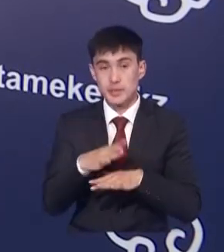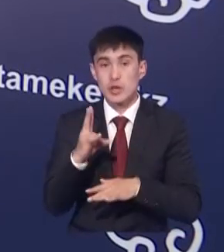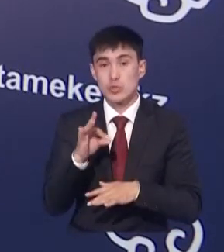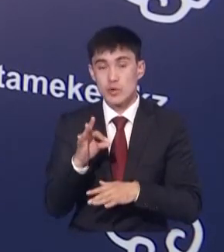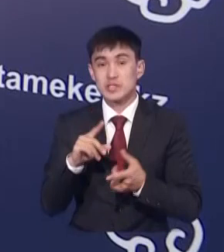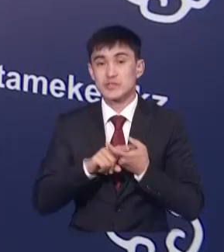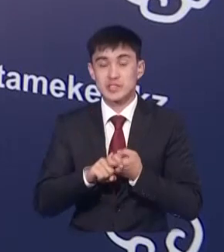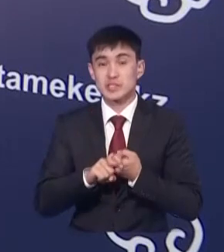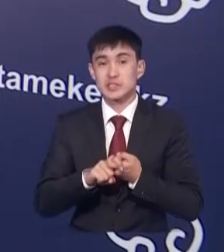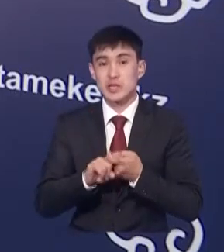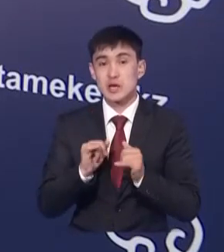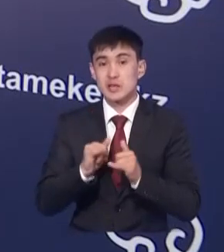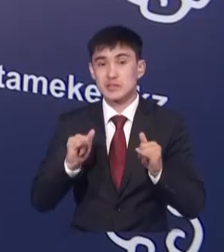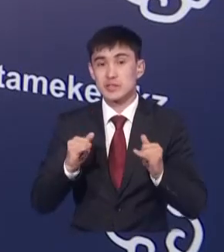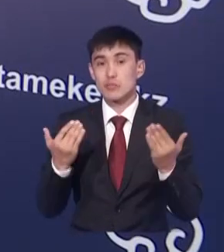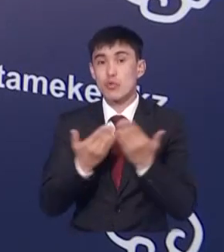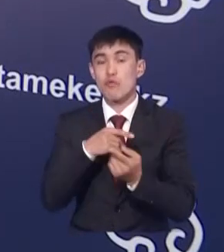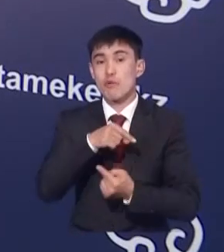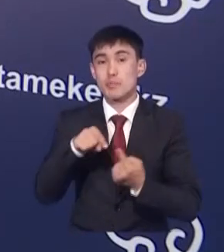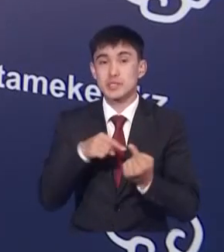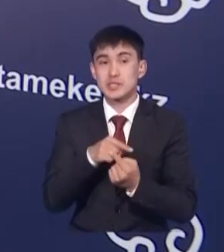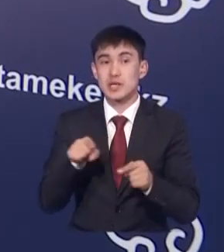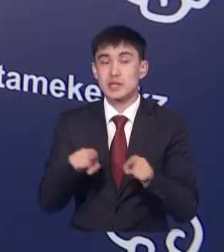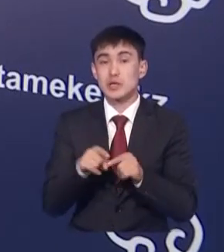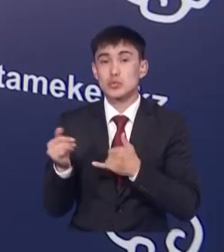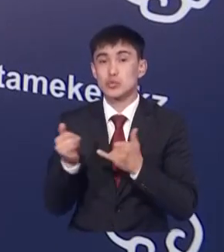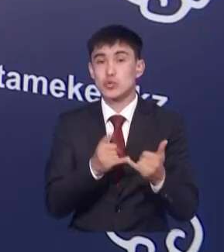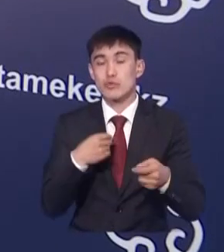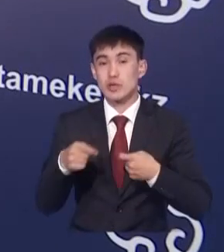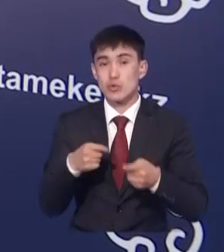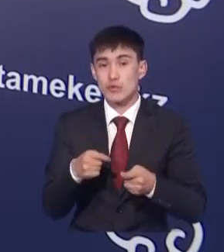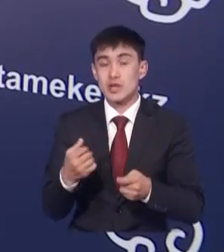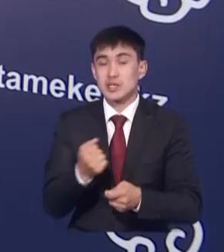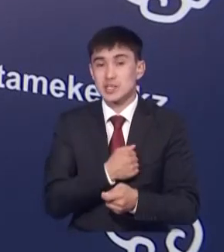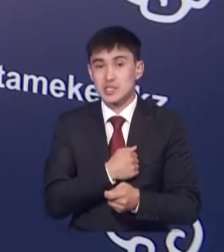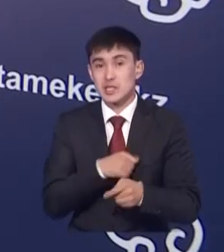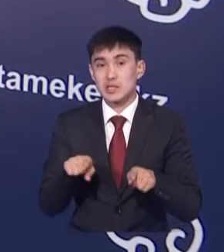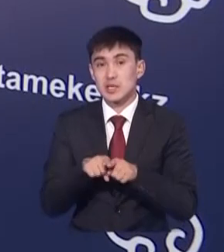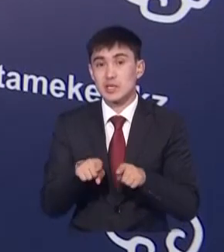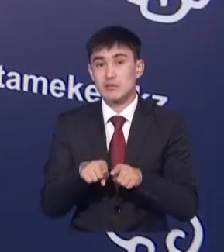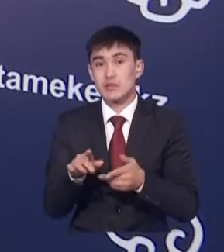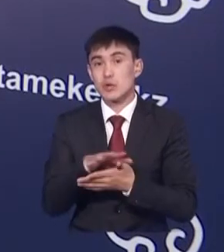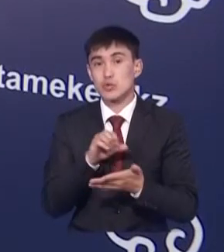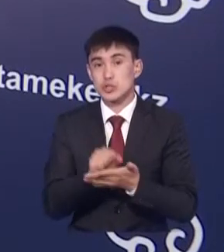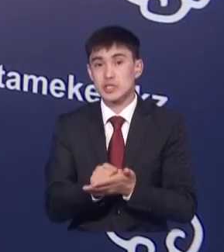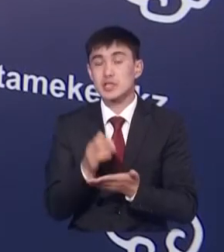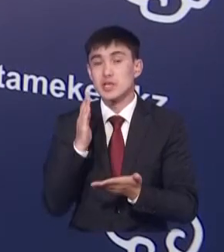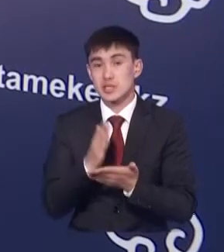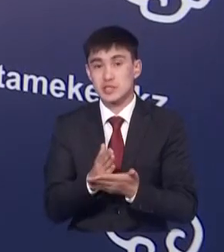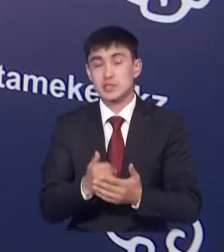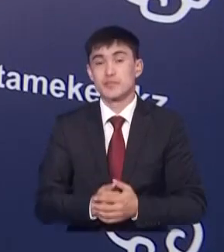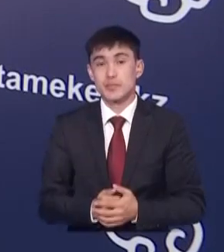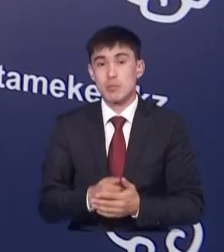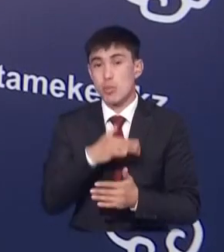Однако, в связи с бурным развитием современного бизнеса, а также условий торговли, к сожалению, подобного рода нарушений встречается